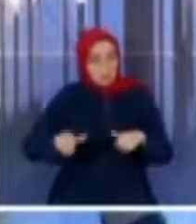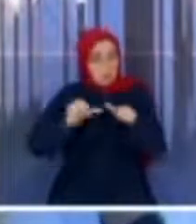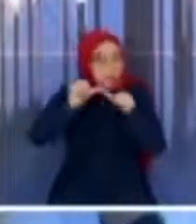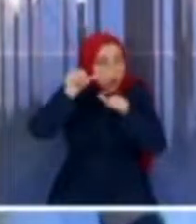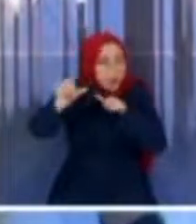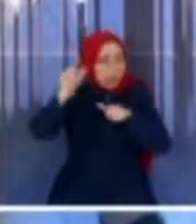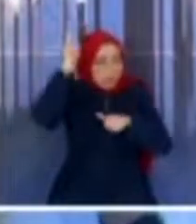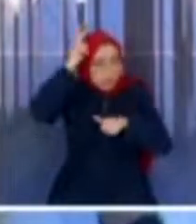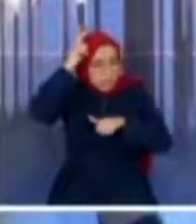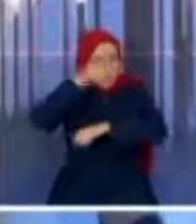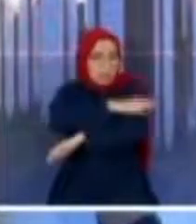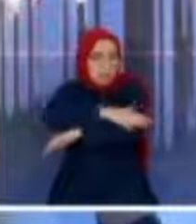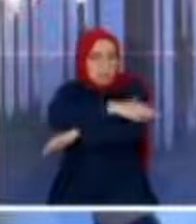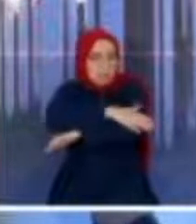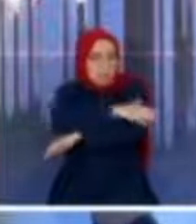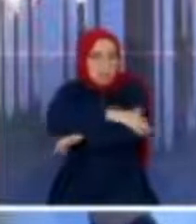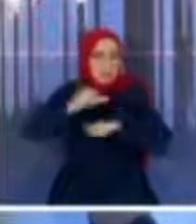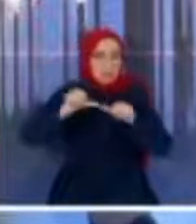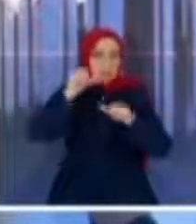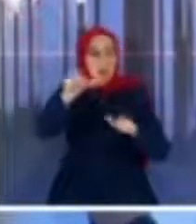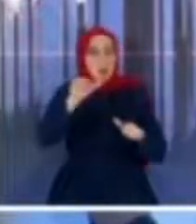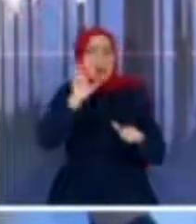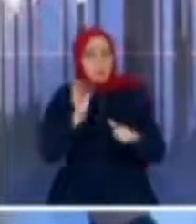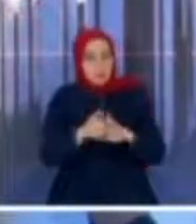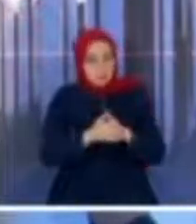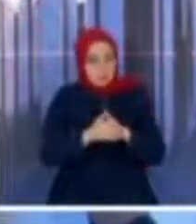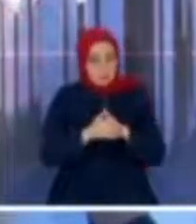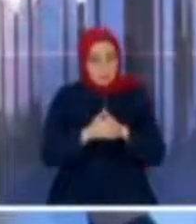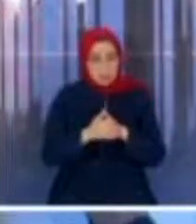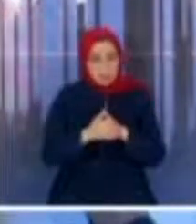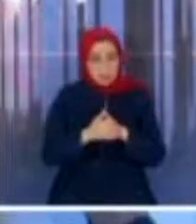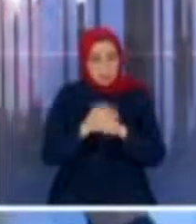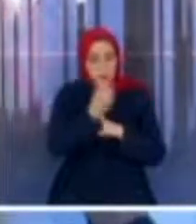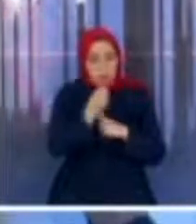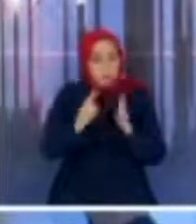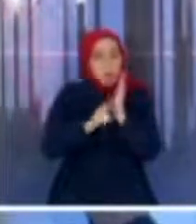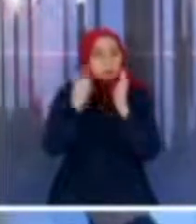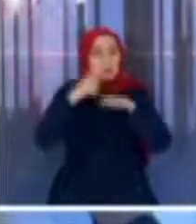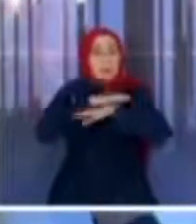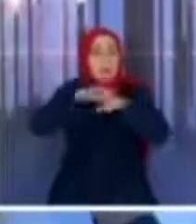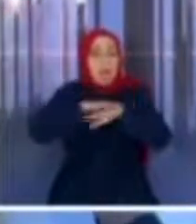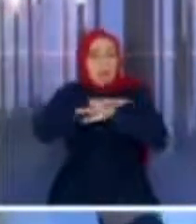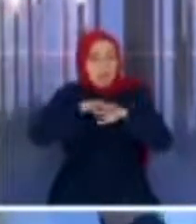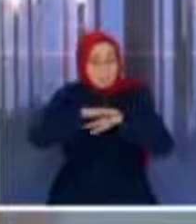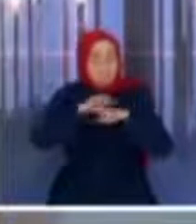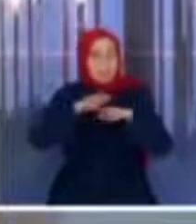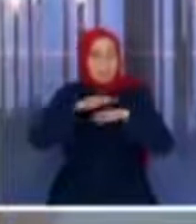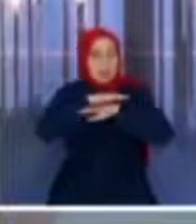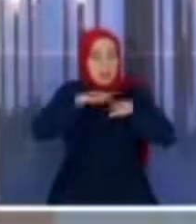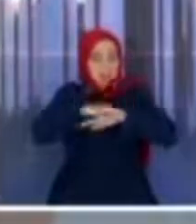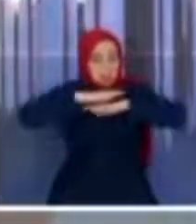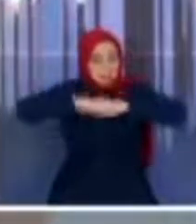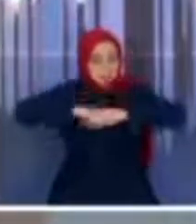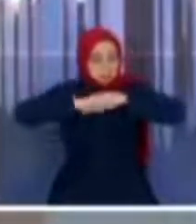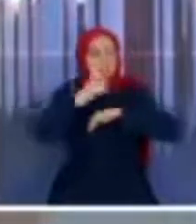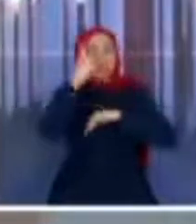نسيت عش الزيتون بالضبط، اللي خذوا اللي هزوهم فيهم أطفال أول مرة يشوفوا البحر، اللي هزوهم للشط وعملوا لهم يوم ترفيهي